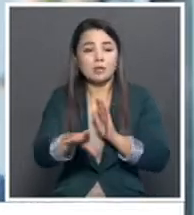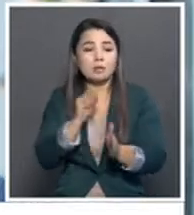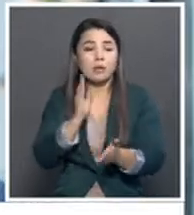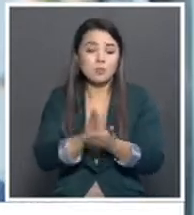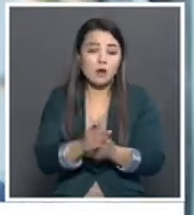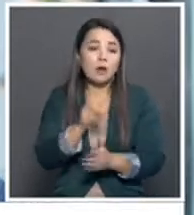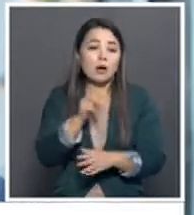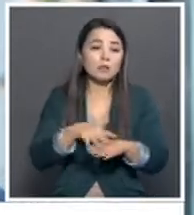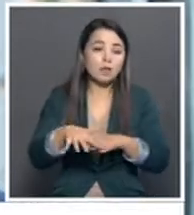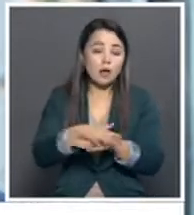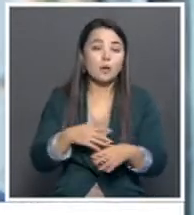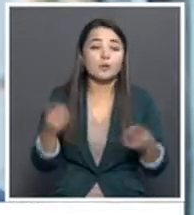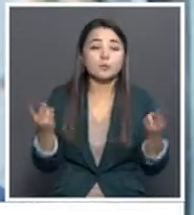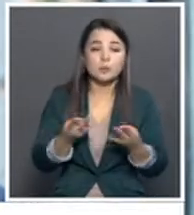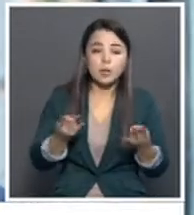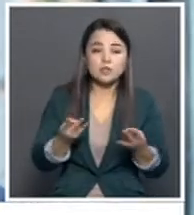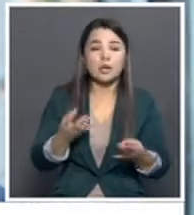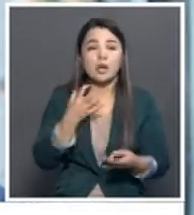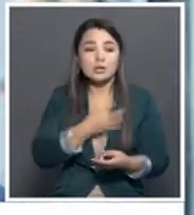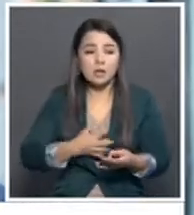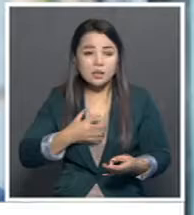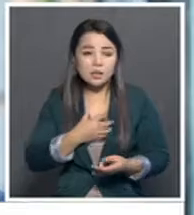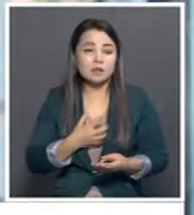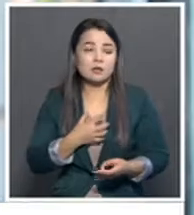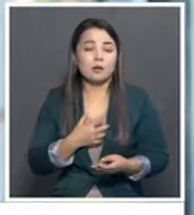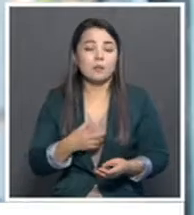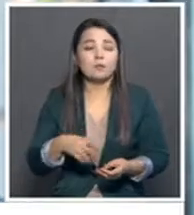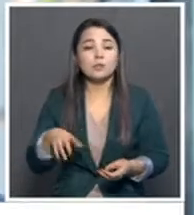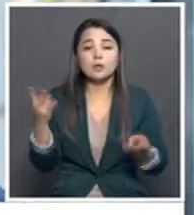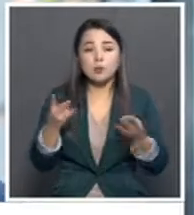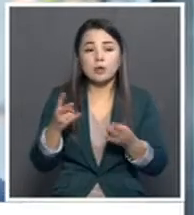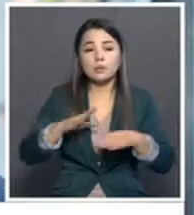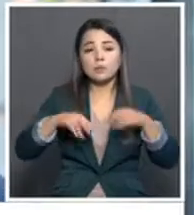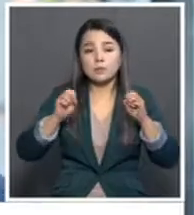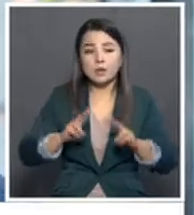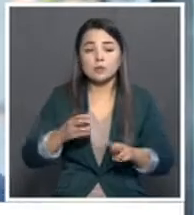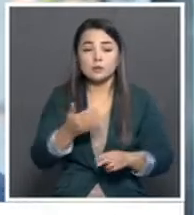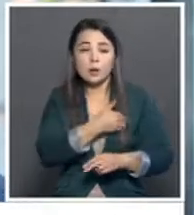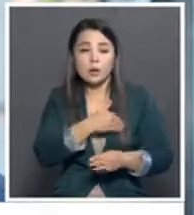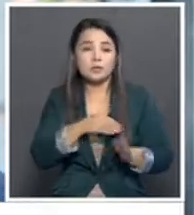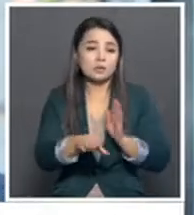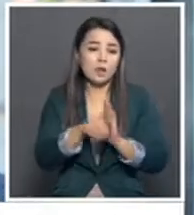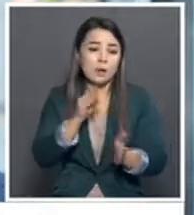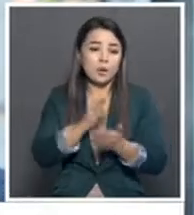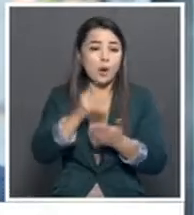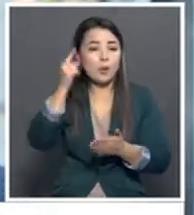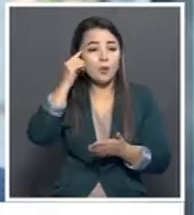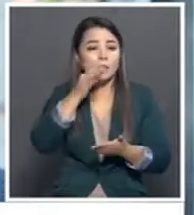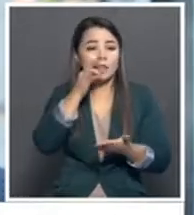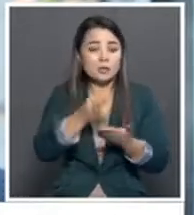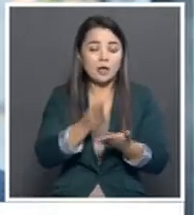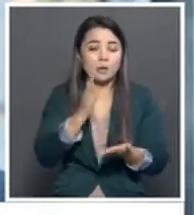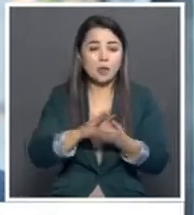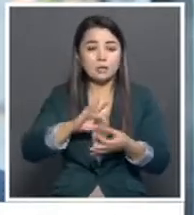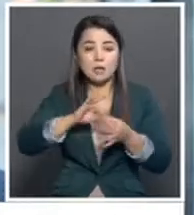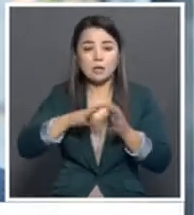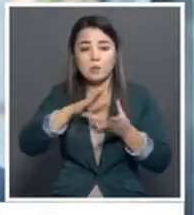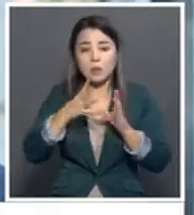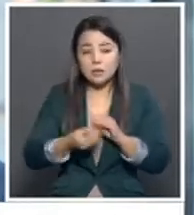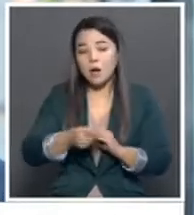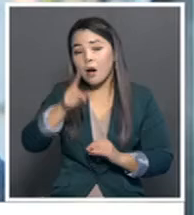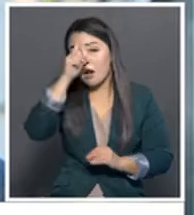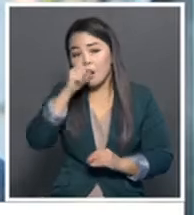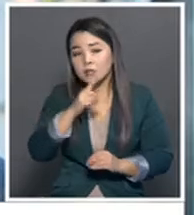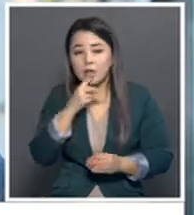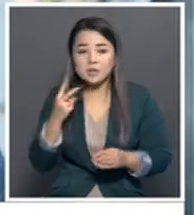халықтың мұқтажын осы үкіметке жеткізсек деген ойларымыз бар. Осы мәселе бойынша біз айына екі